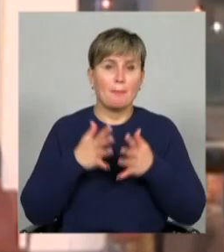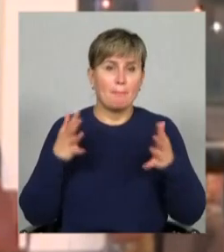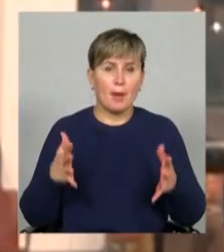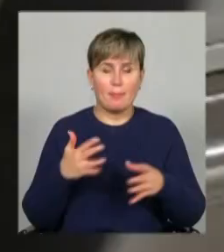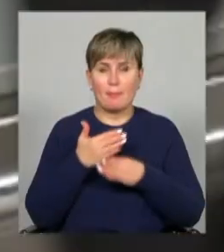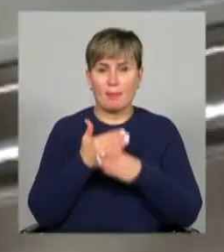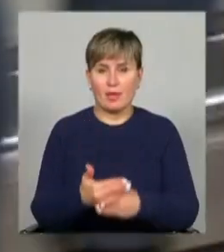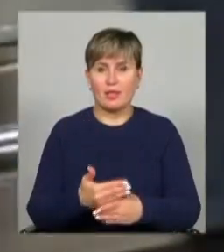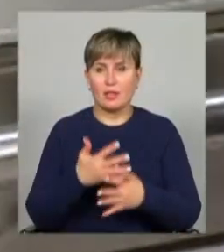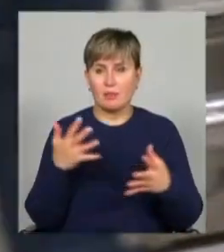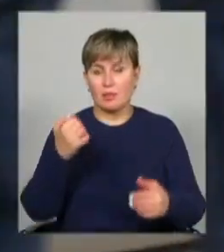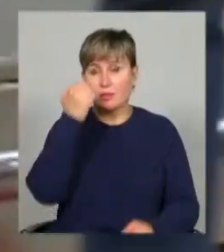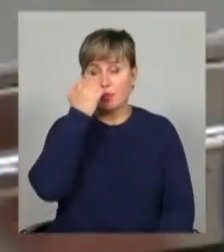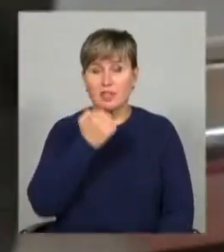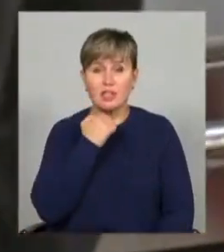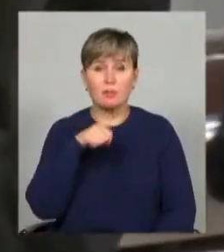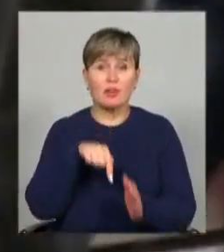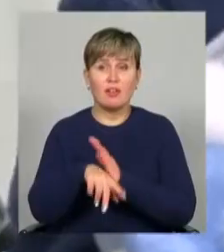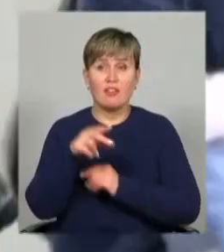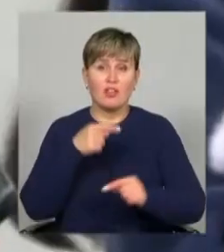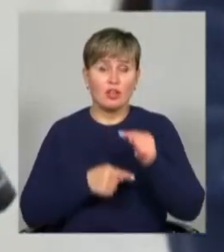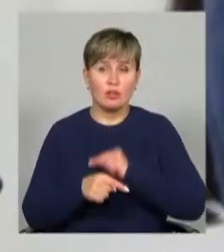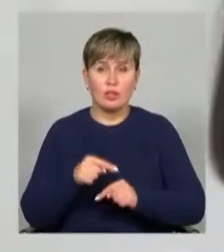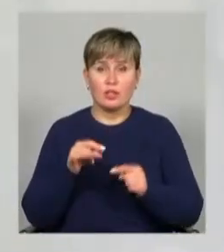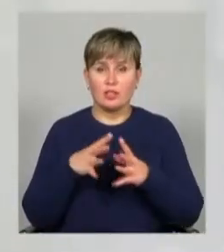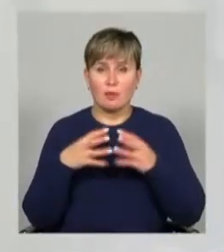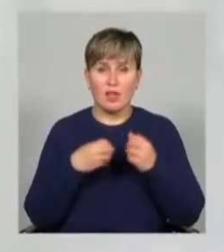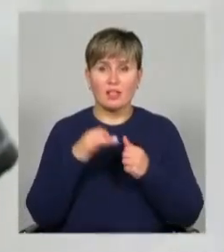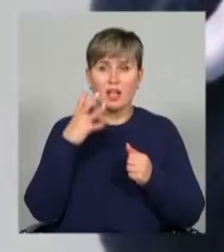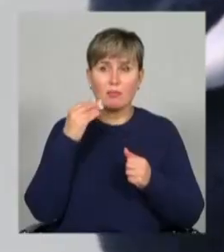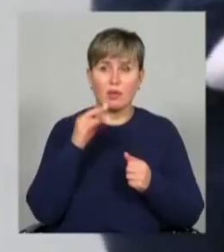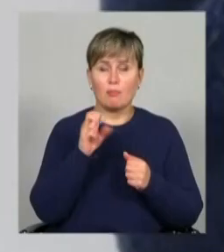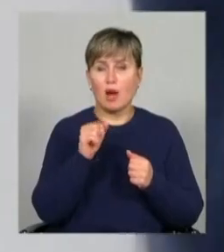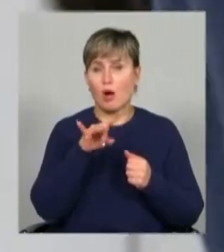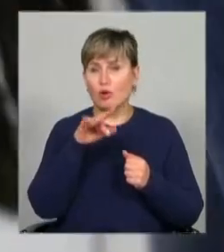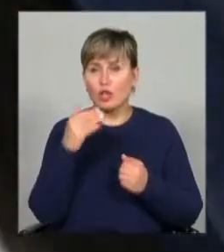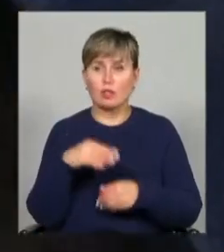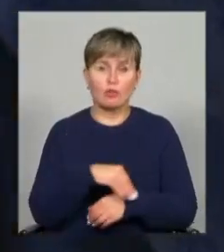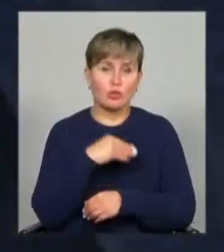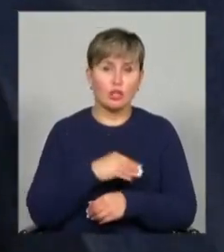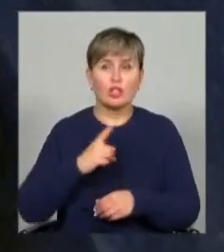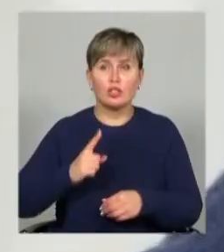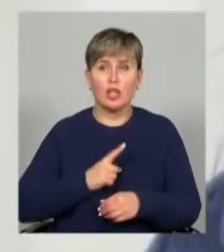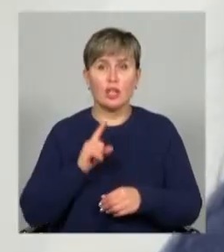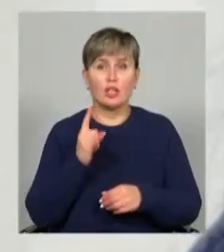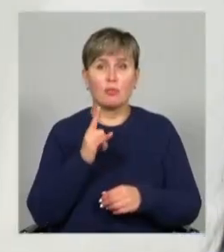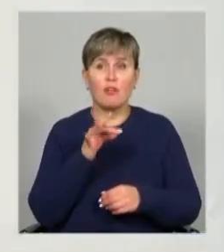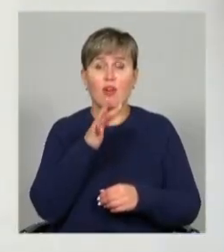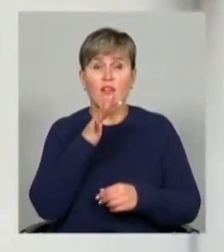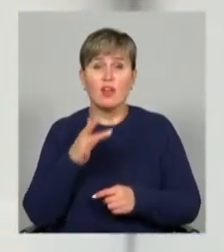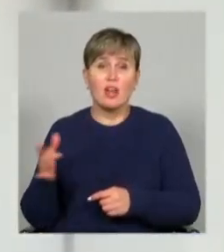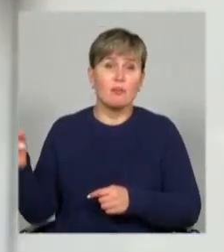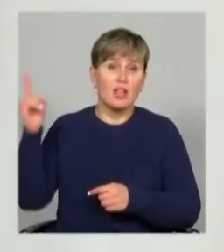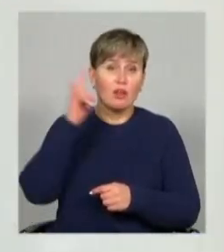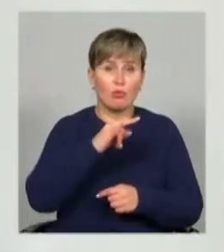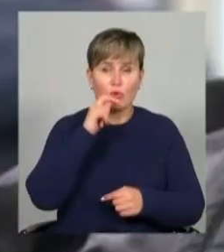усилия, серьезно. В числе вернувшихся на родину и семья из Алматы, Баужан Еликов и его жена ждали ребенка во время эвакуации из